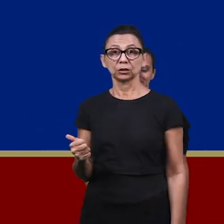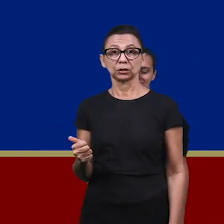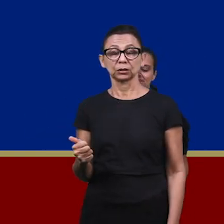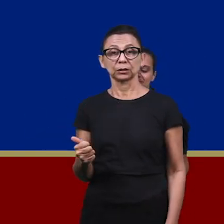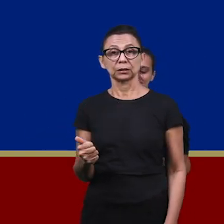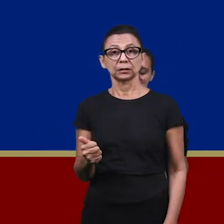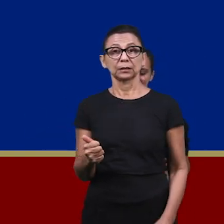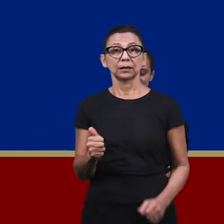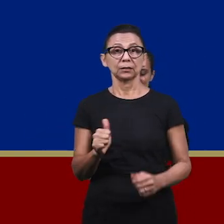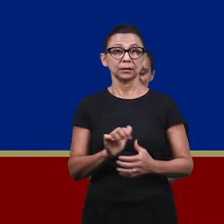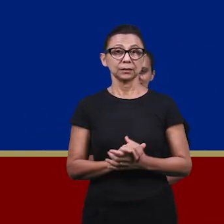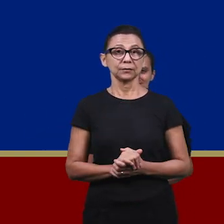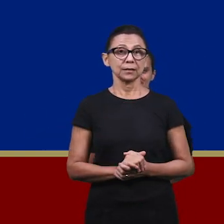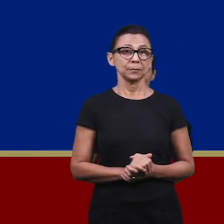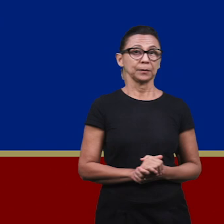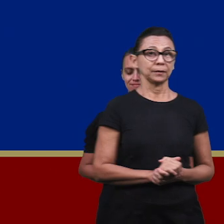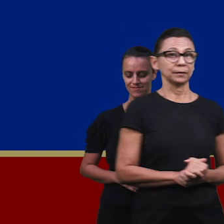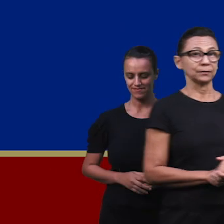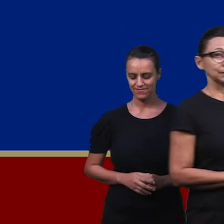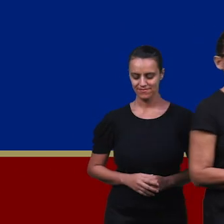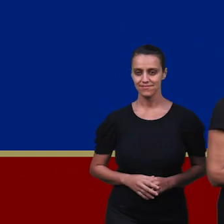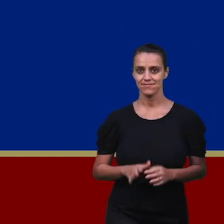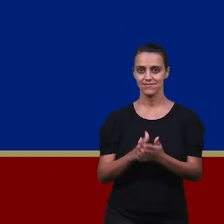parole de Dieu.